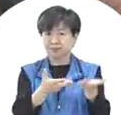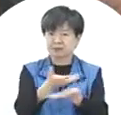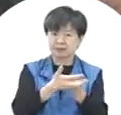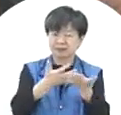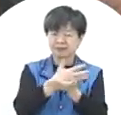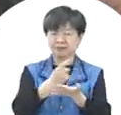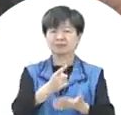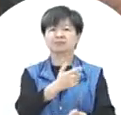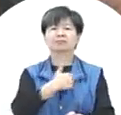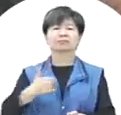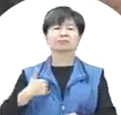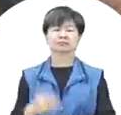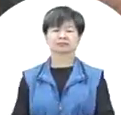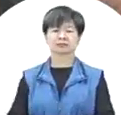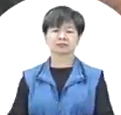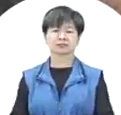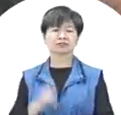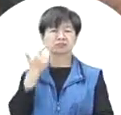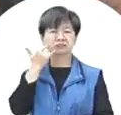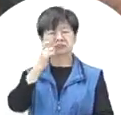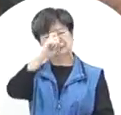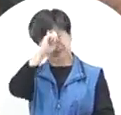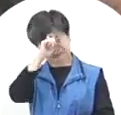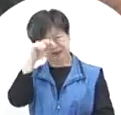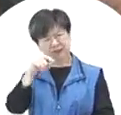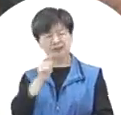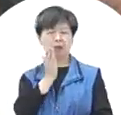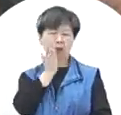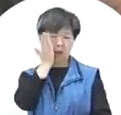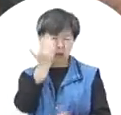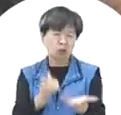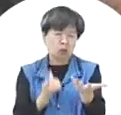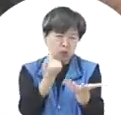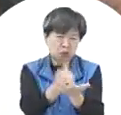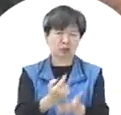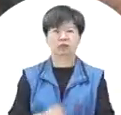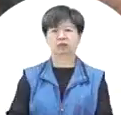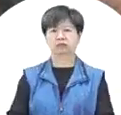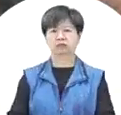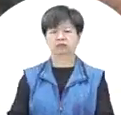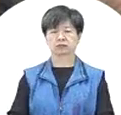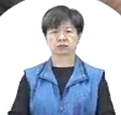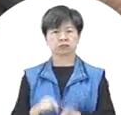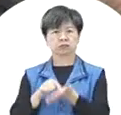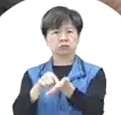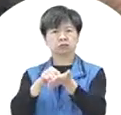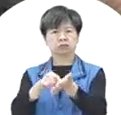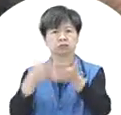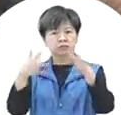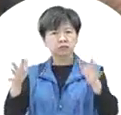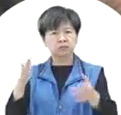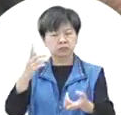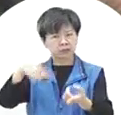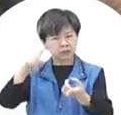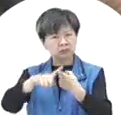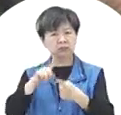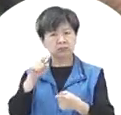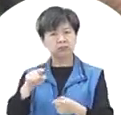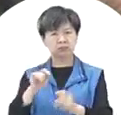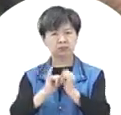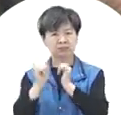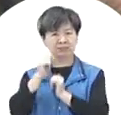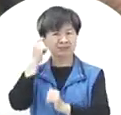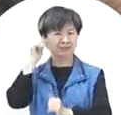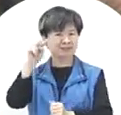强，这才是爸爸妈妈的心声嘛。对啊，那有这么多人陈情，你们又应该把民众的意